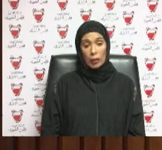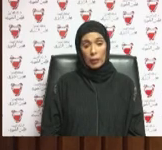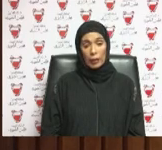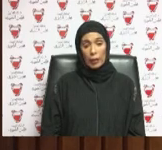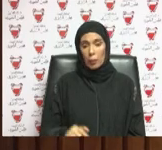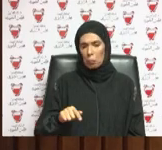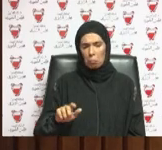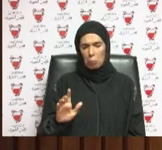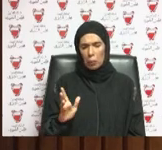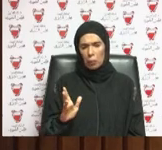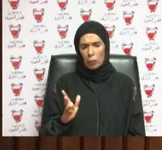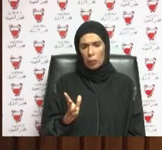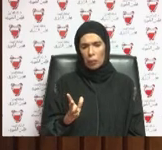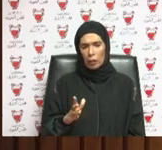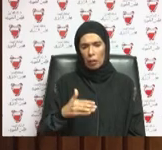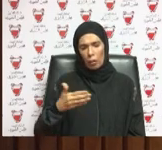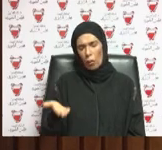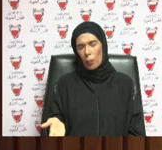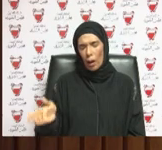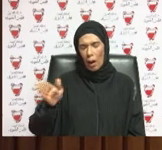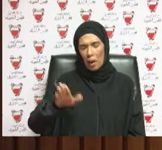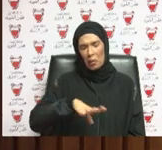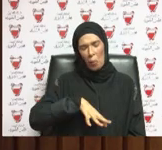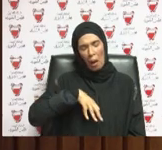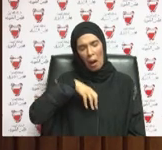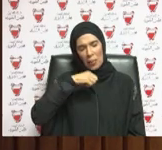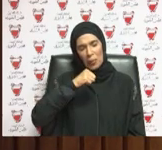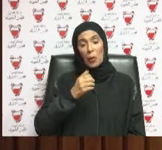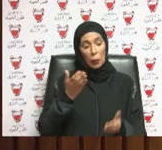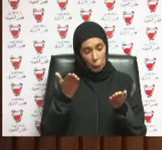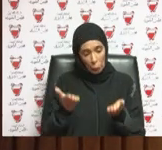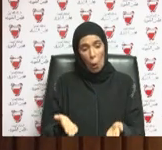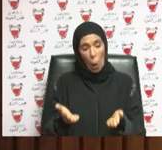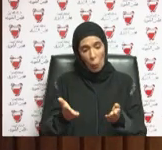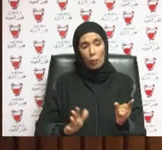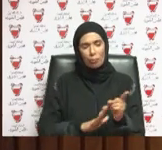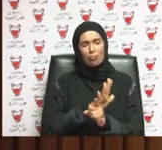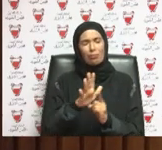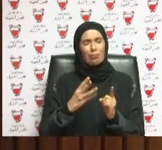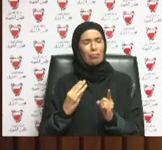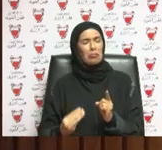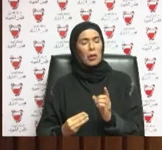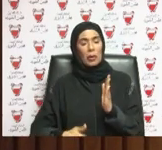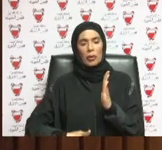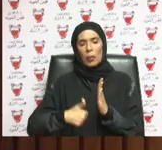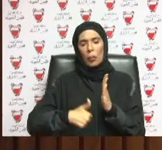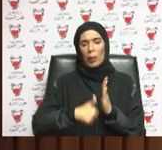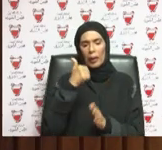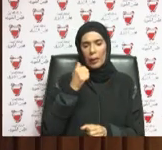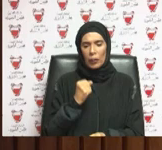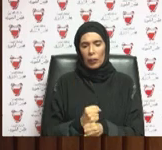الوطن ما يرحلون وان رحلت ارواحهم واجسادهم، لكن يبقى اثرهم الطيب وتبقى انجازاتهم ويبقى